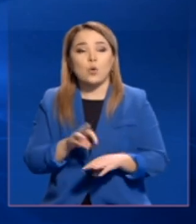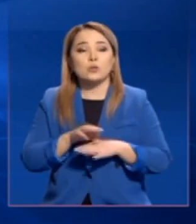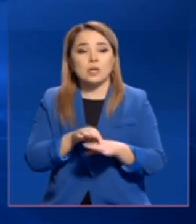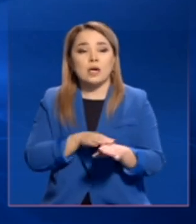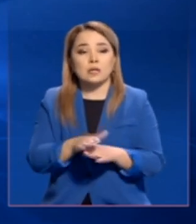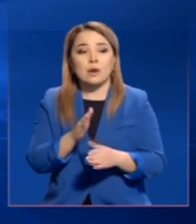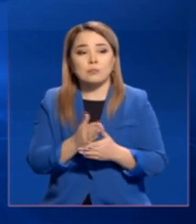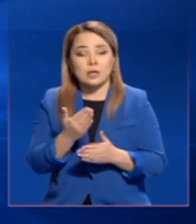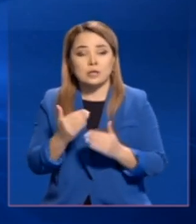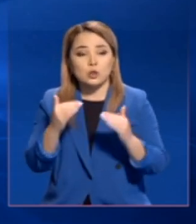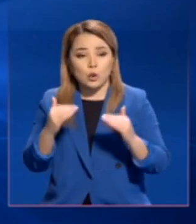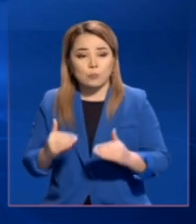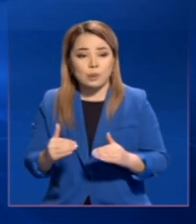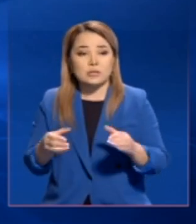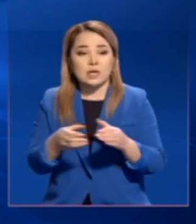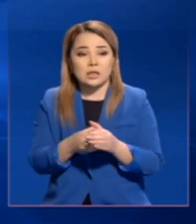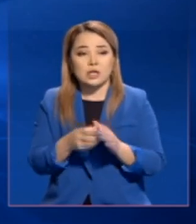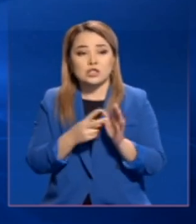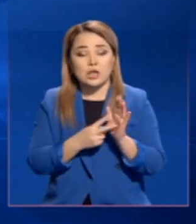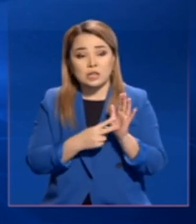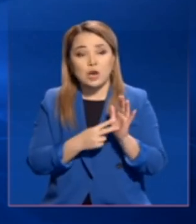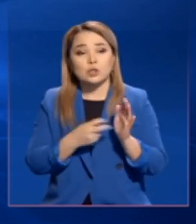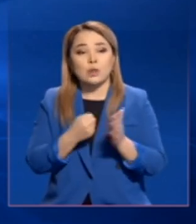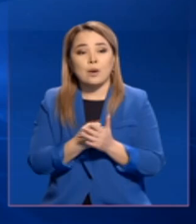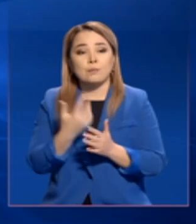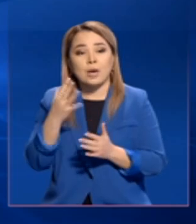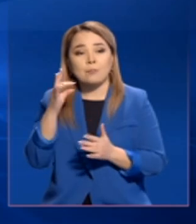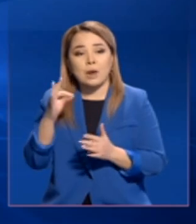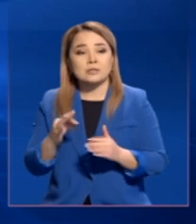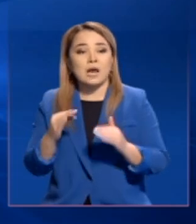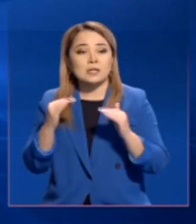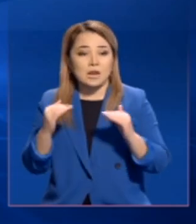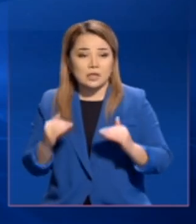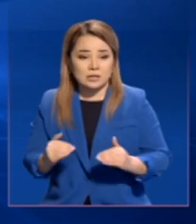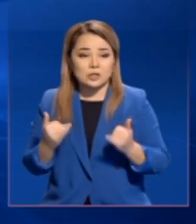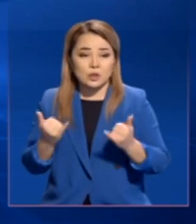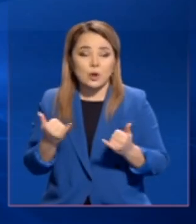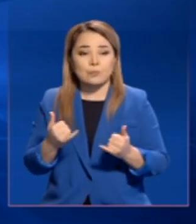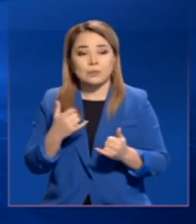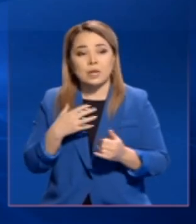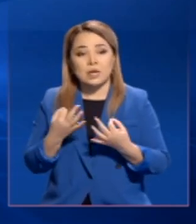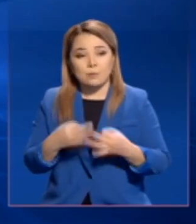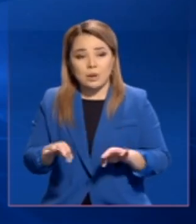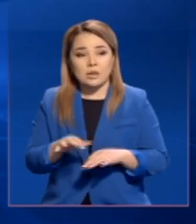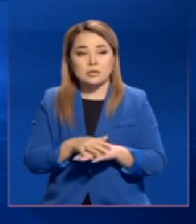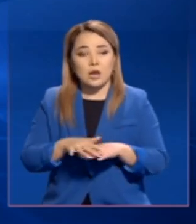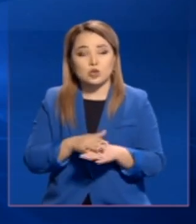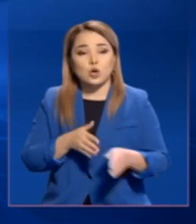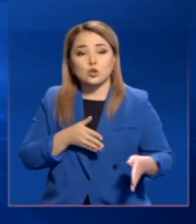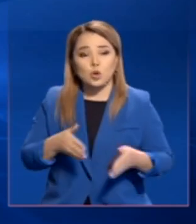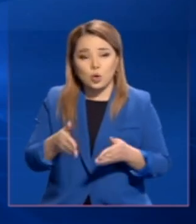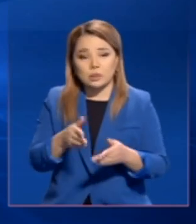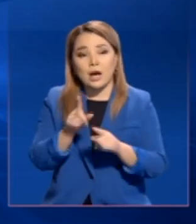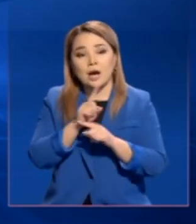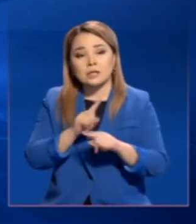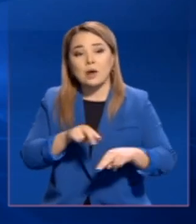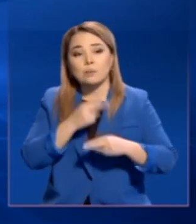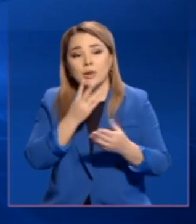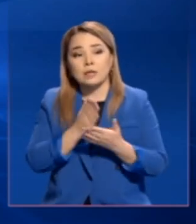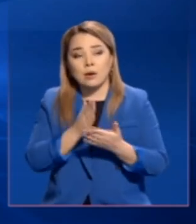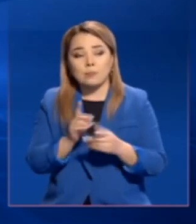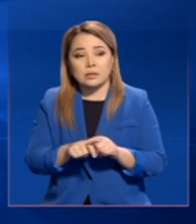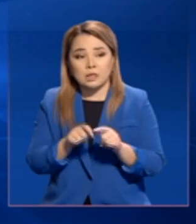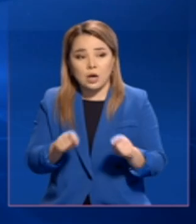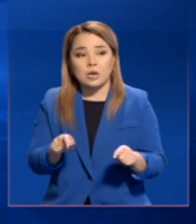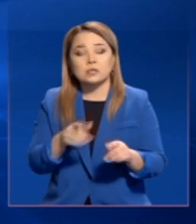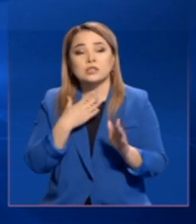қажетті дауыстың төменгі шегі 7-5%-ға дейін азайды. Бұл да елімізді демократияландыру жолындағы айрықша мәні бар қадам.